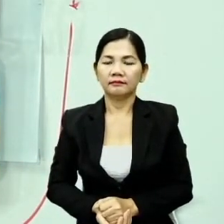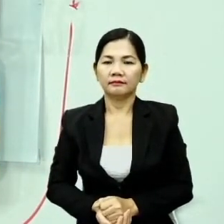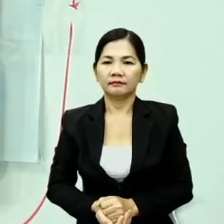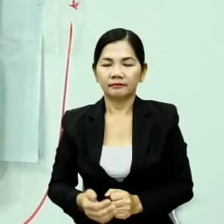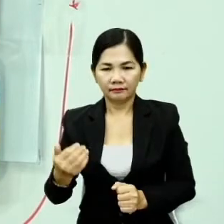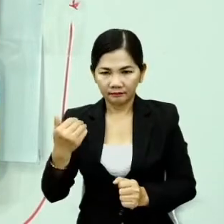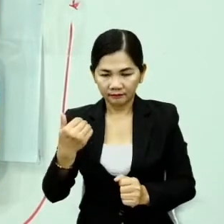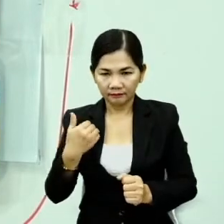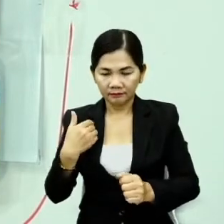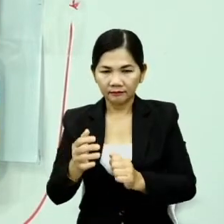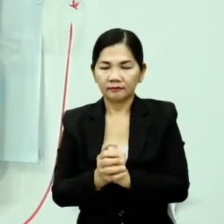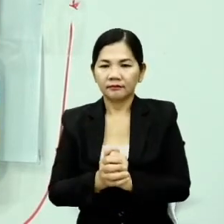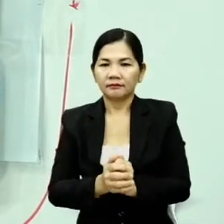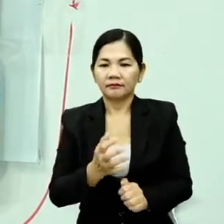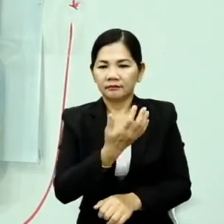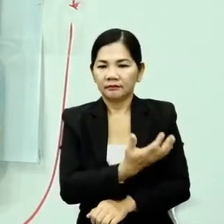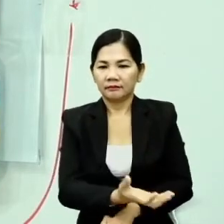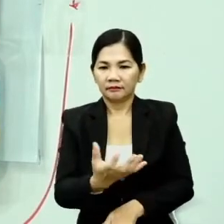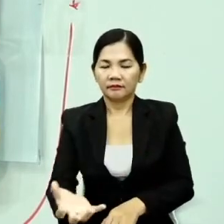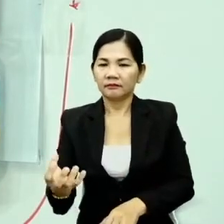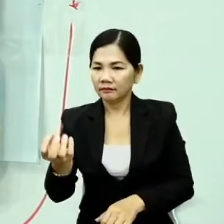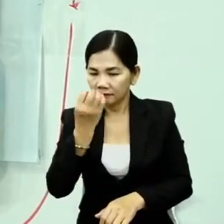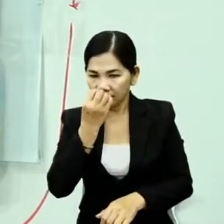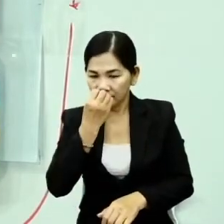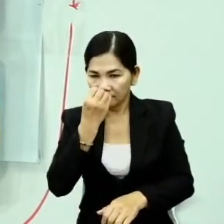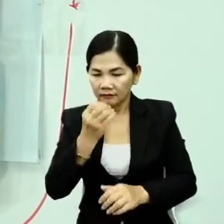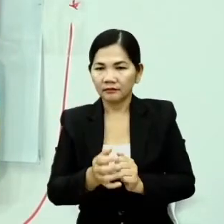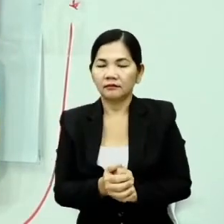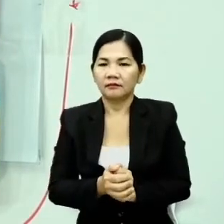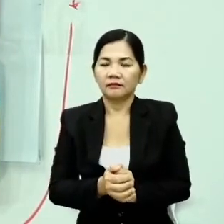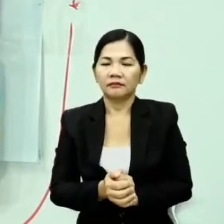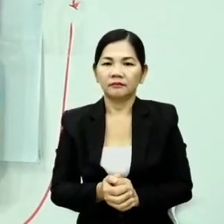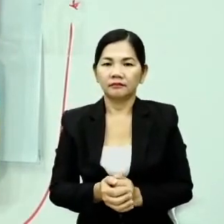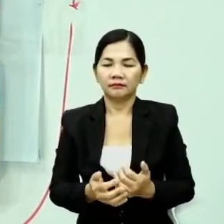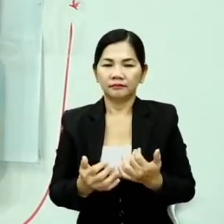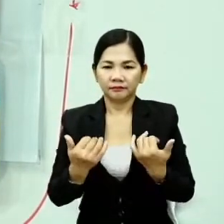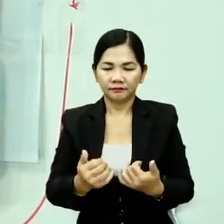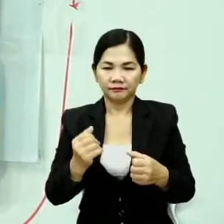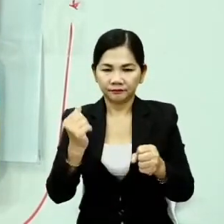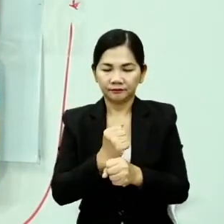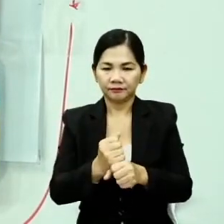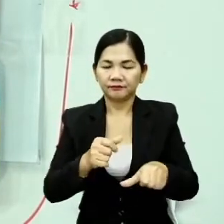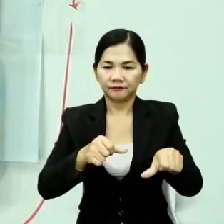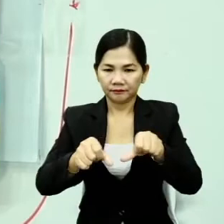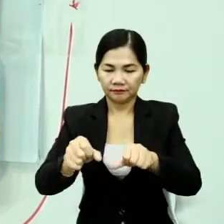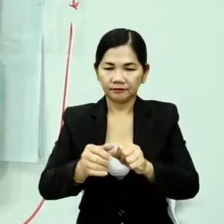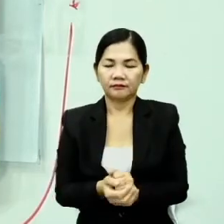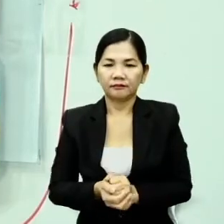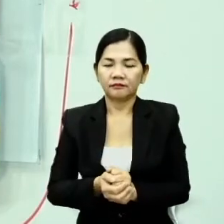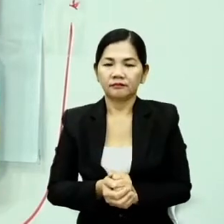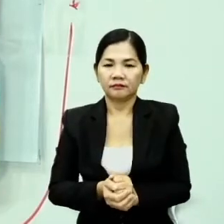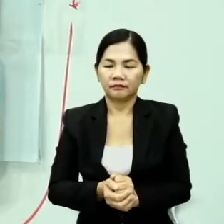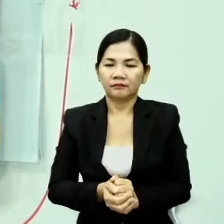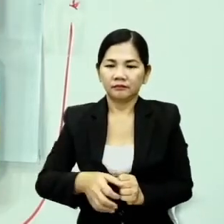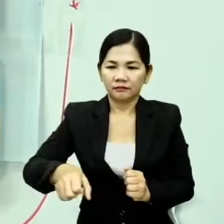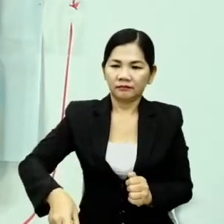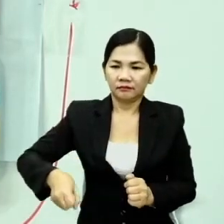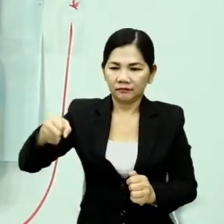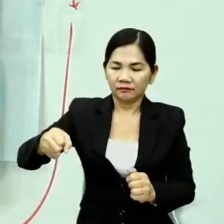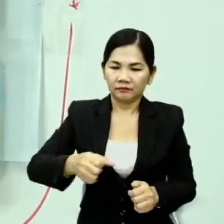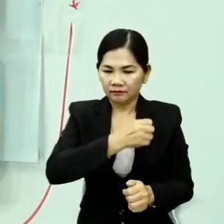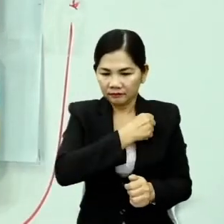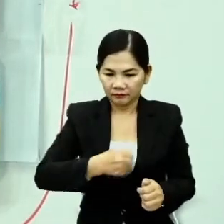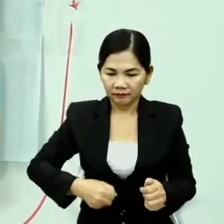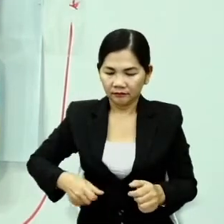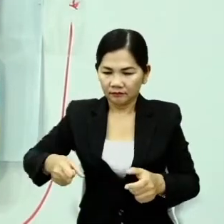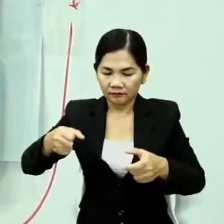cha cứ bắt đầu cha chia ha nó con đó cha đó chị à hà có lời con mơ tiệp cha cho cả bộp cả tam cha